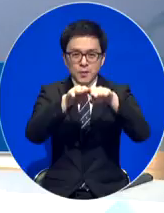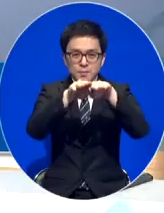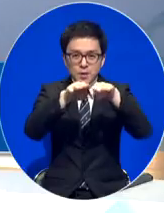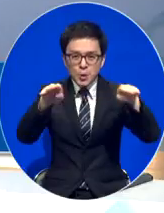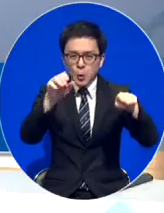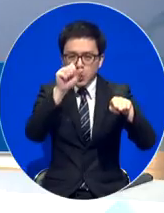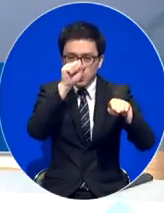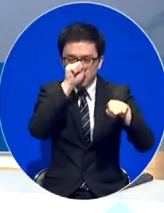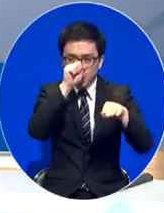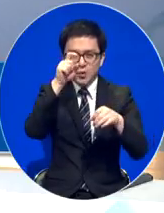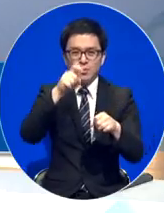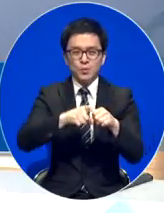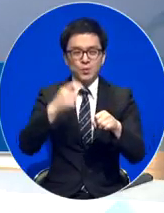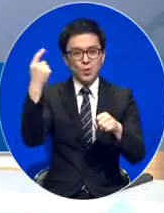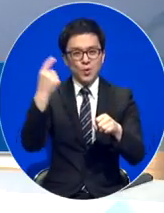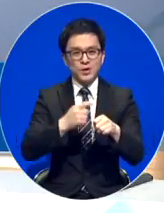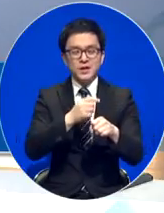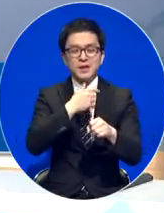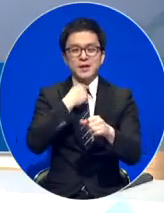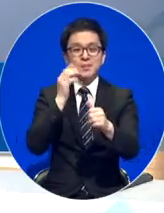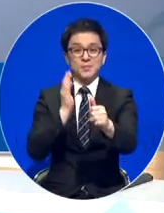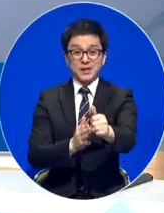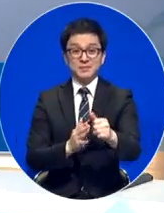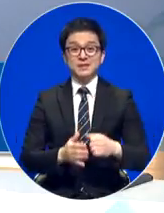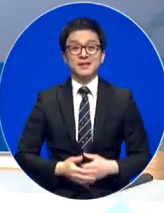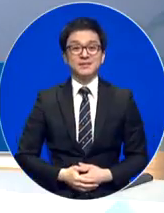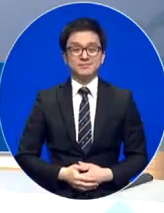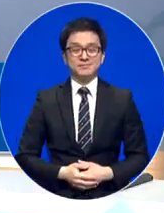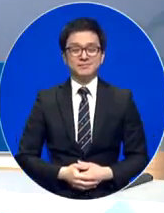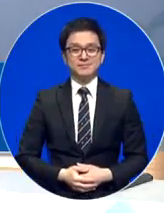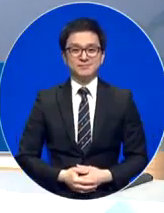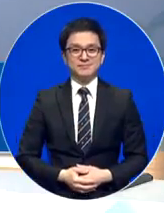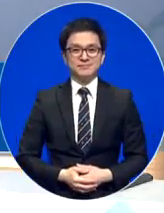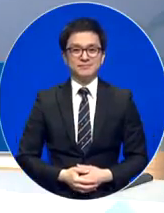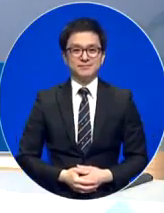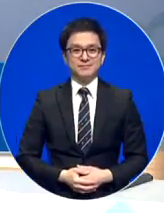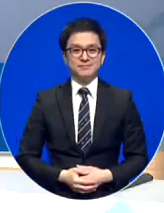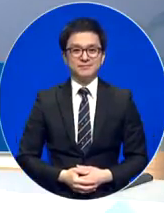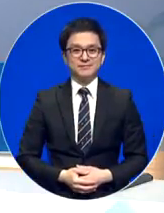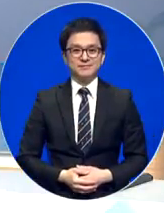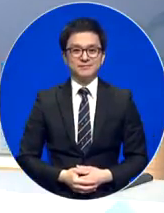목표를 달성하기를 바라겠습니다. 지금까지 한눈에 보이는 정책이었습니다.